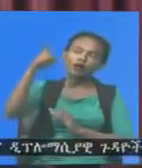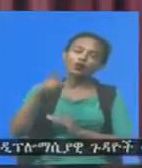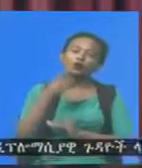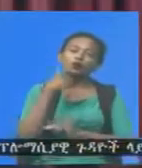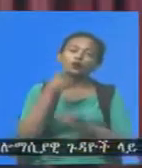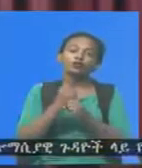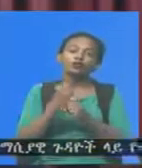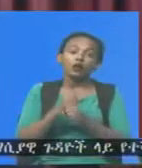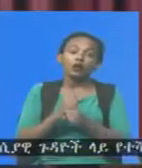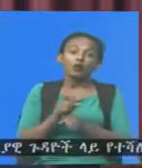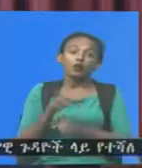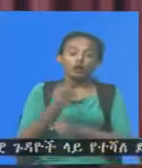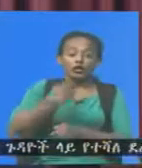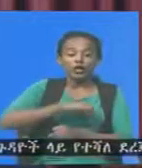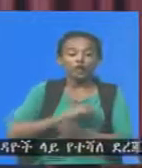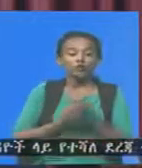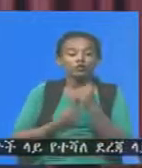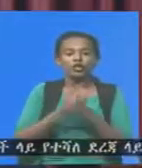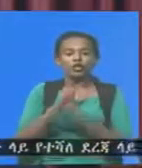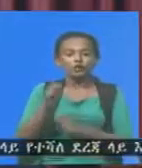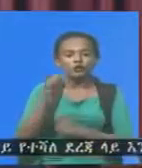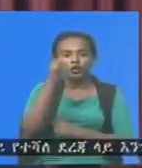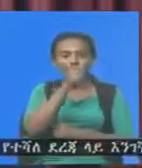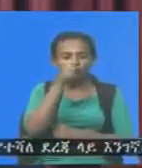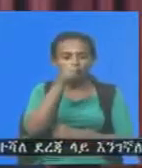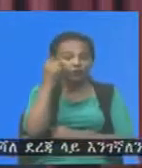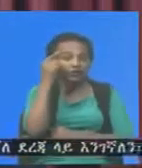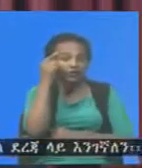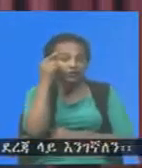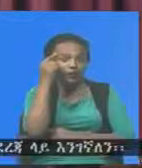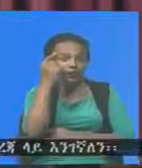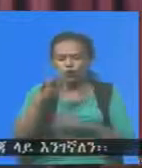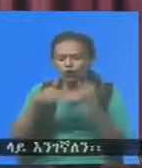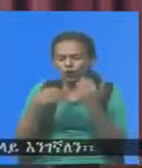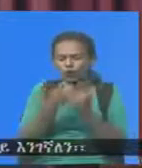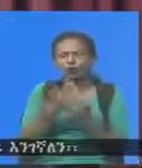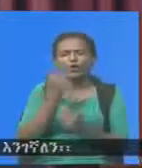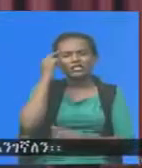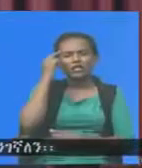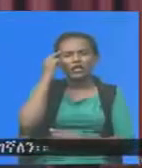አለብን። እኛ ብቻ አይደለም እንቆረቆረው ለኢትዮጵያ፣ ሁሉም ይቆረቆራል።